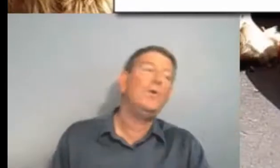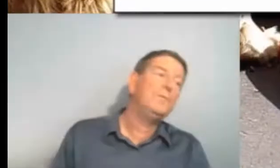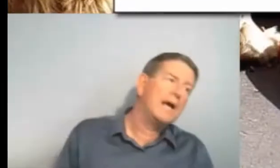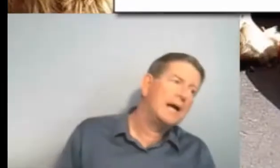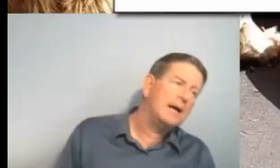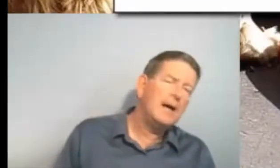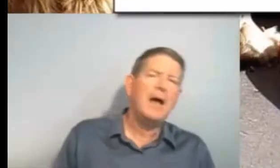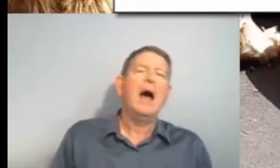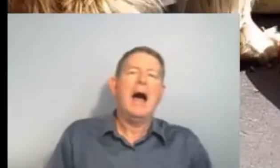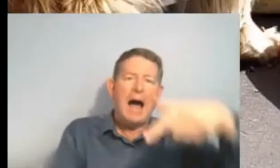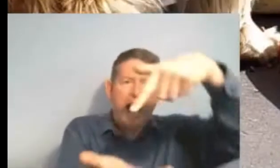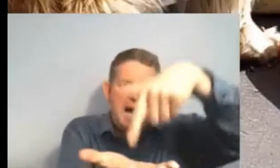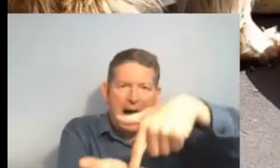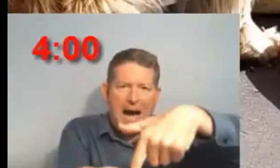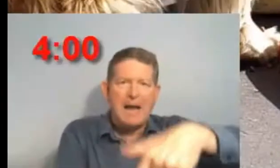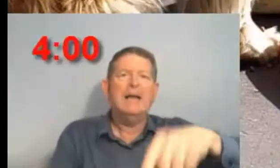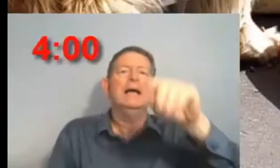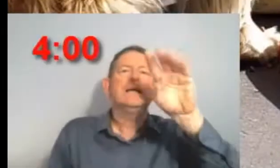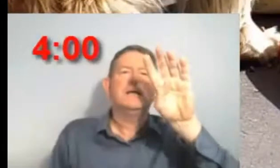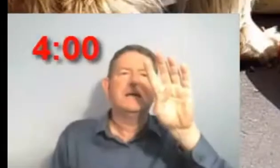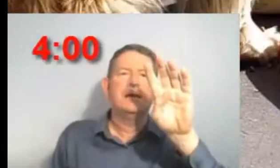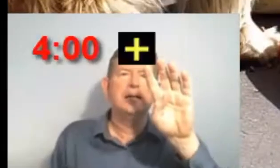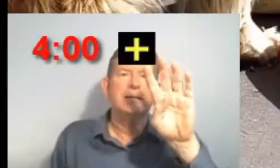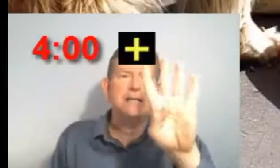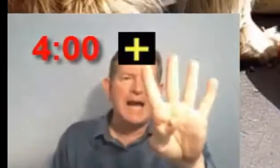16h15, ou bien à